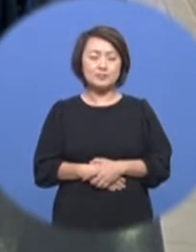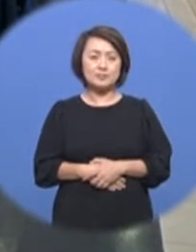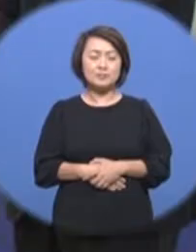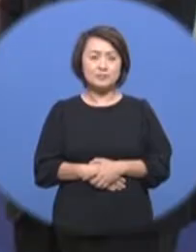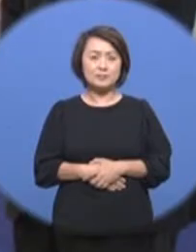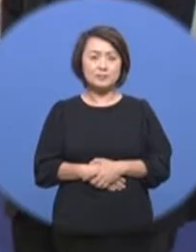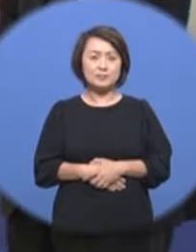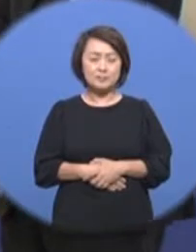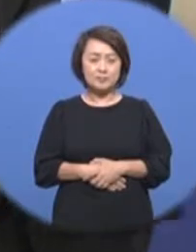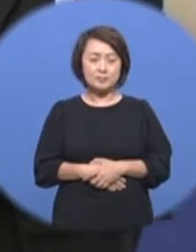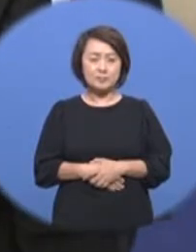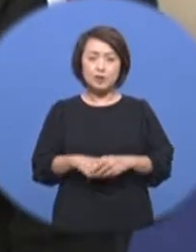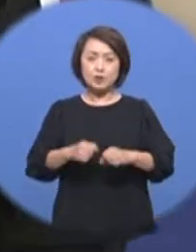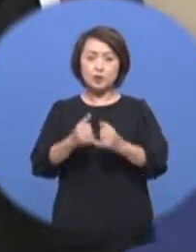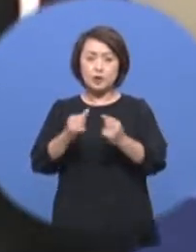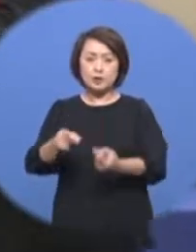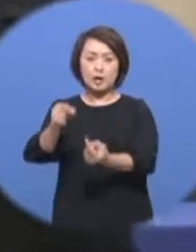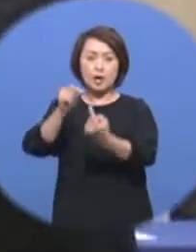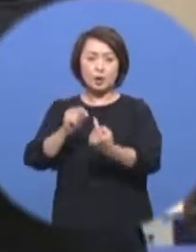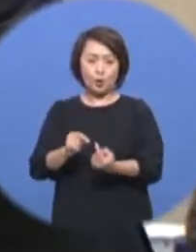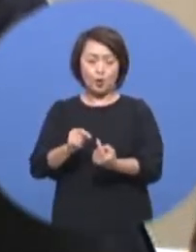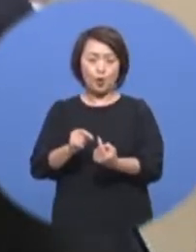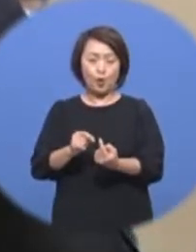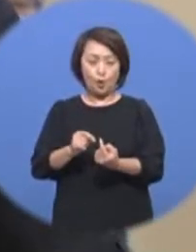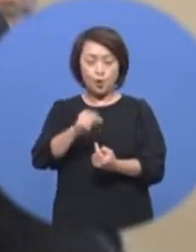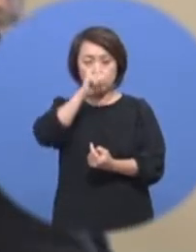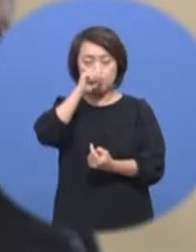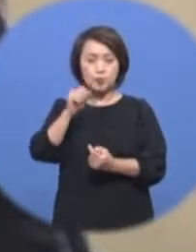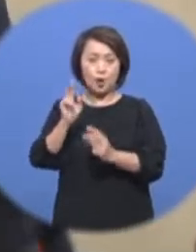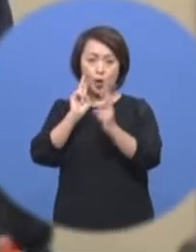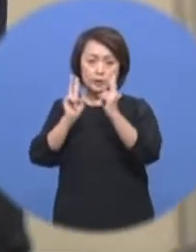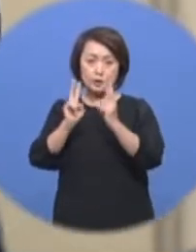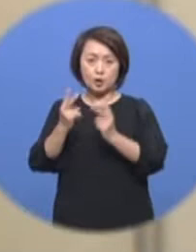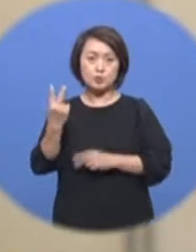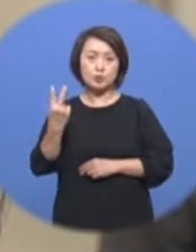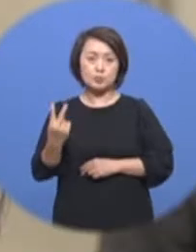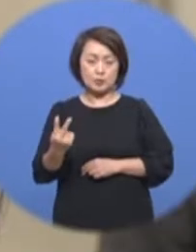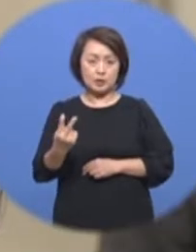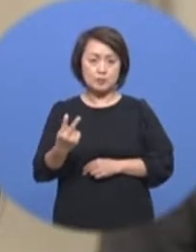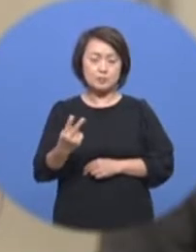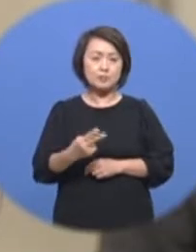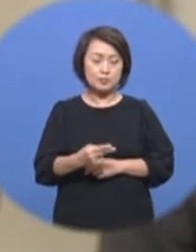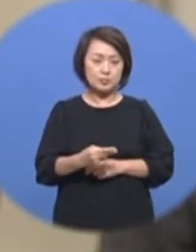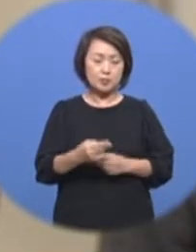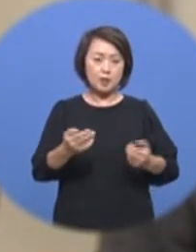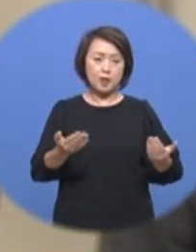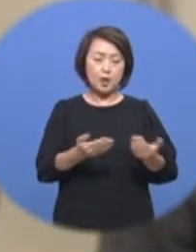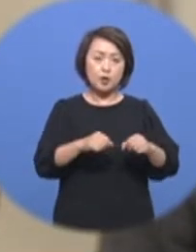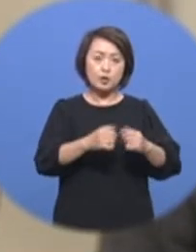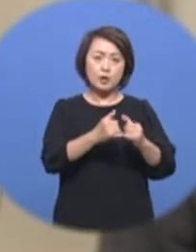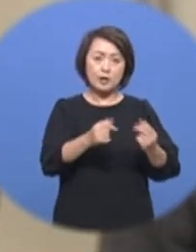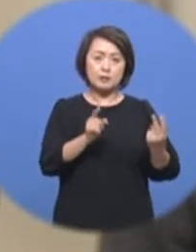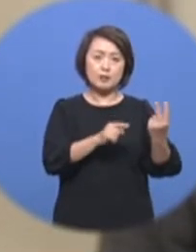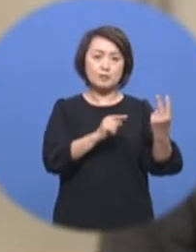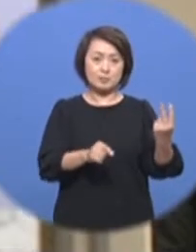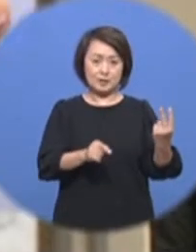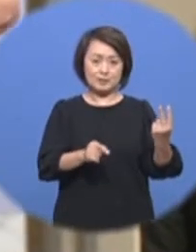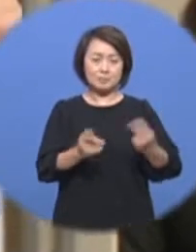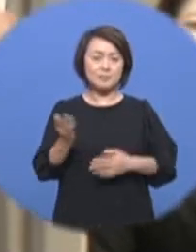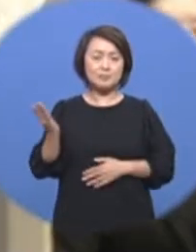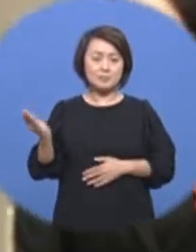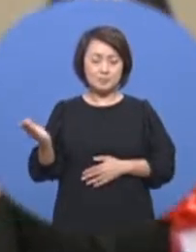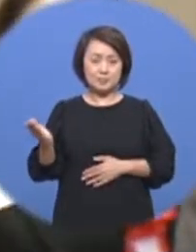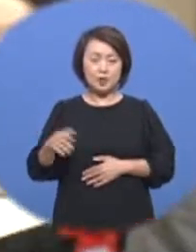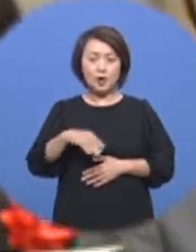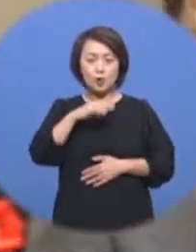また2つの障害者雇用優良事業所と優秀勤労障害者2人が独立行政法人